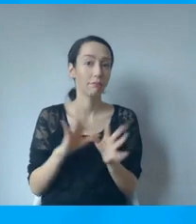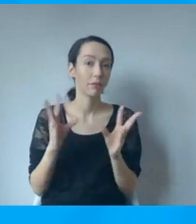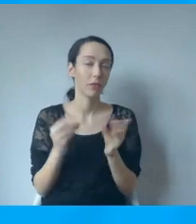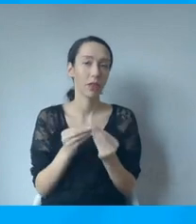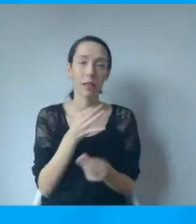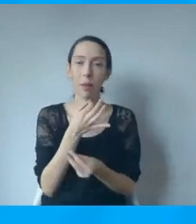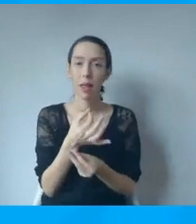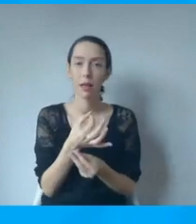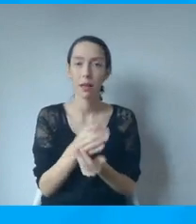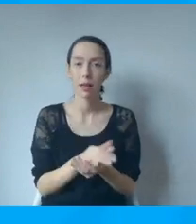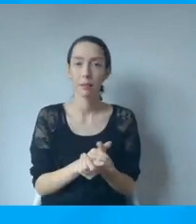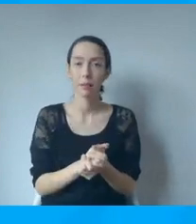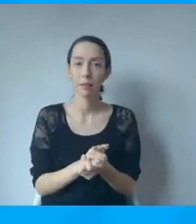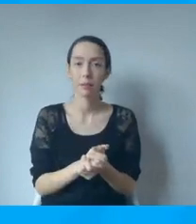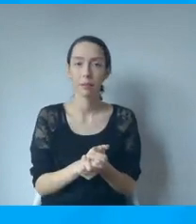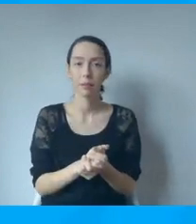wszystkie pytania.